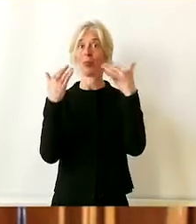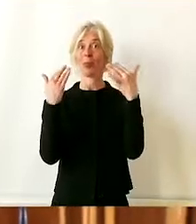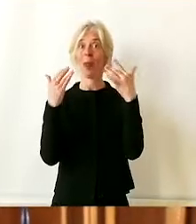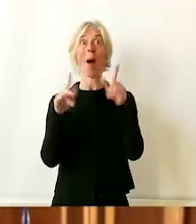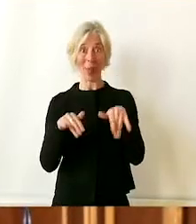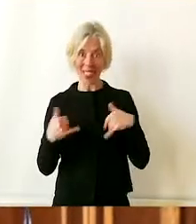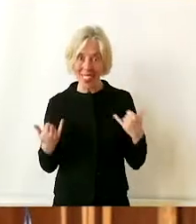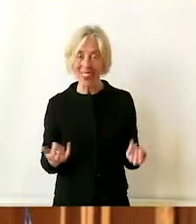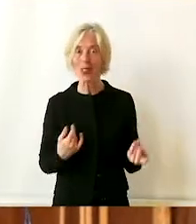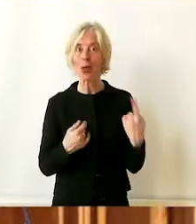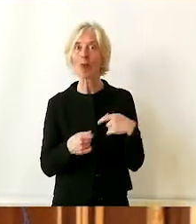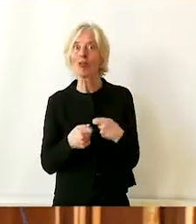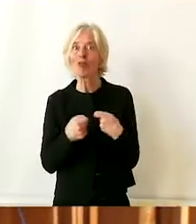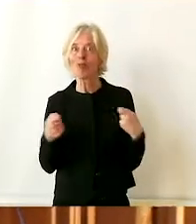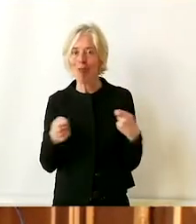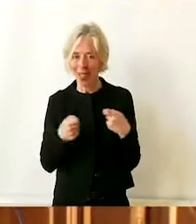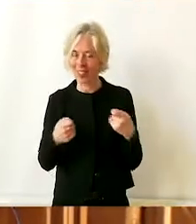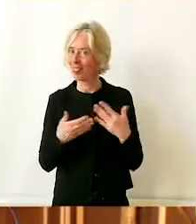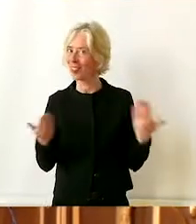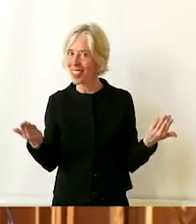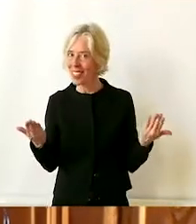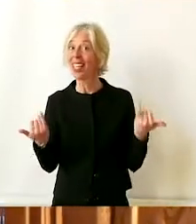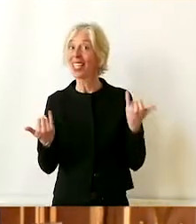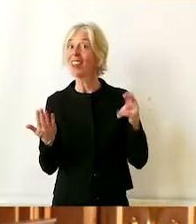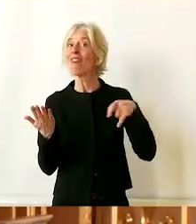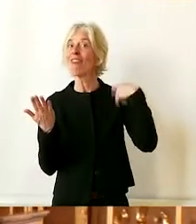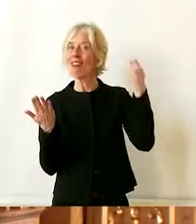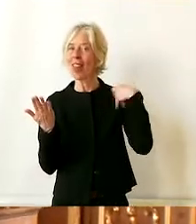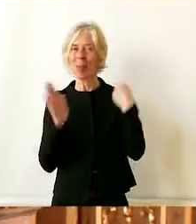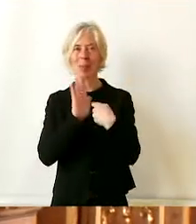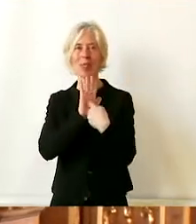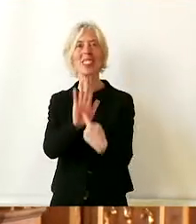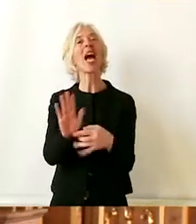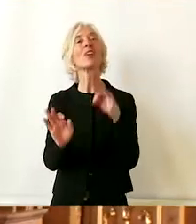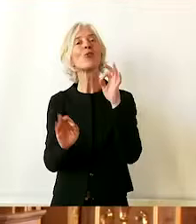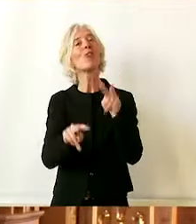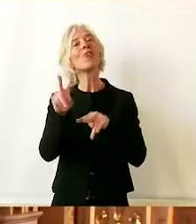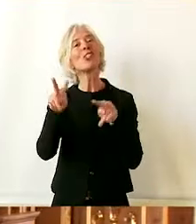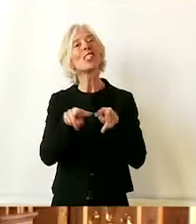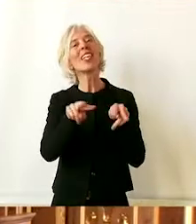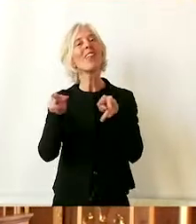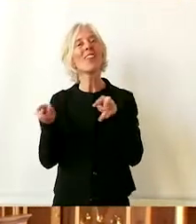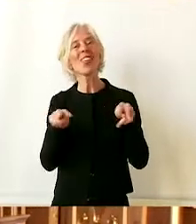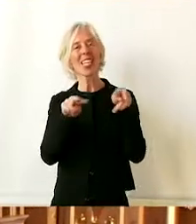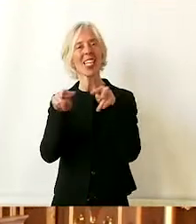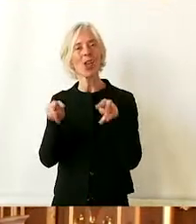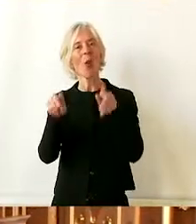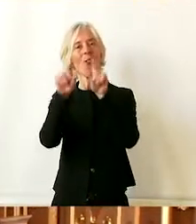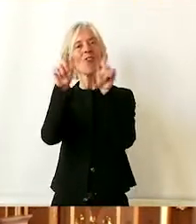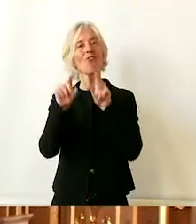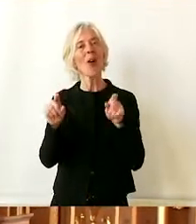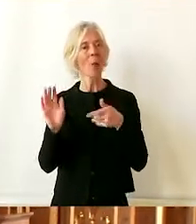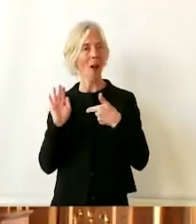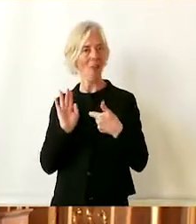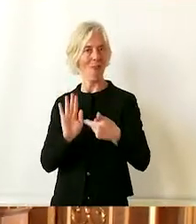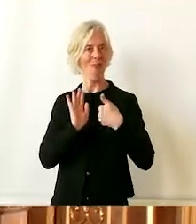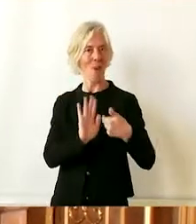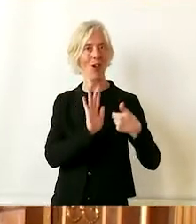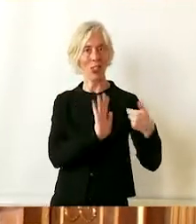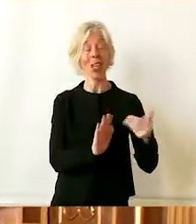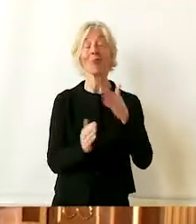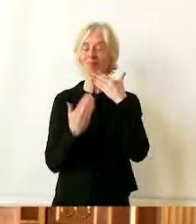erst richtig spannend. Jetzt heißt es nämlich Film ab für die Videoclips und ich versuche aus dem Bild zu gehen. Kein Problem.